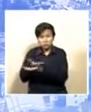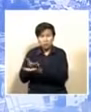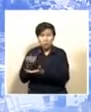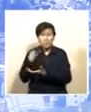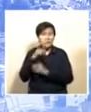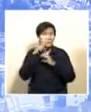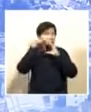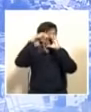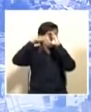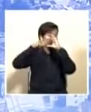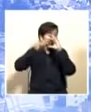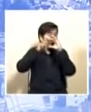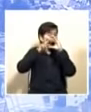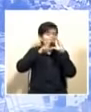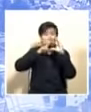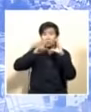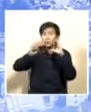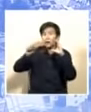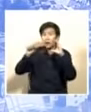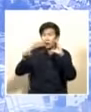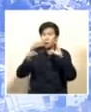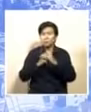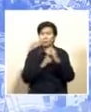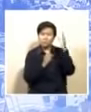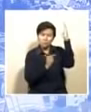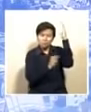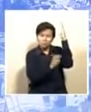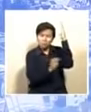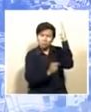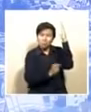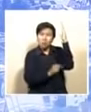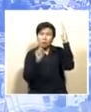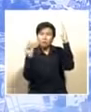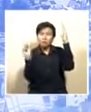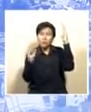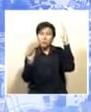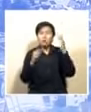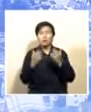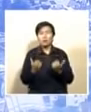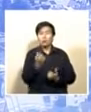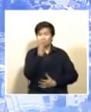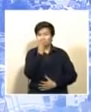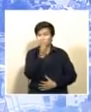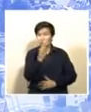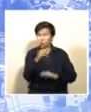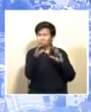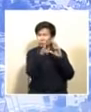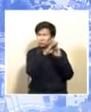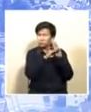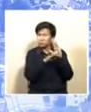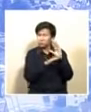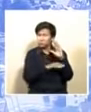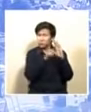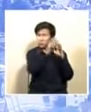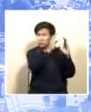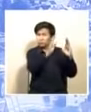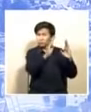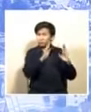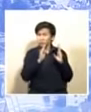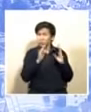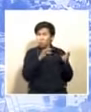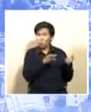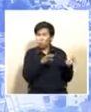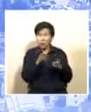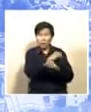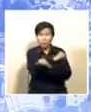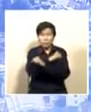ามไม่ให้บุคคลเคลื่อนย้ายทั้งหลายเนี่ยก็ยังเข้มอยู่ใน4จังหวัดนะครับก็คือปัตตานียะล